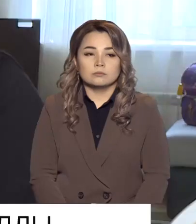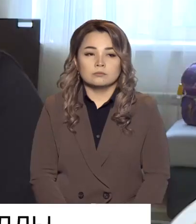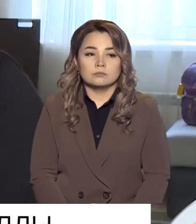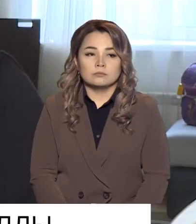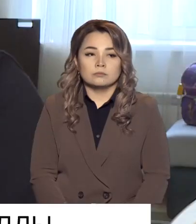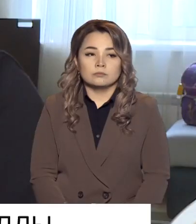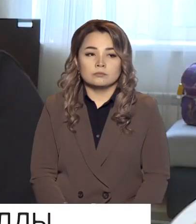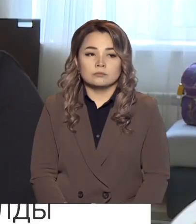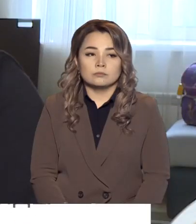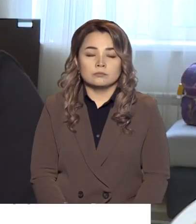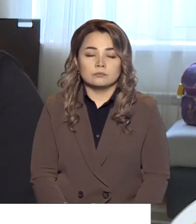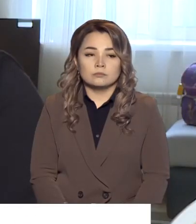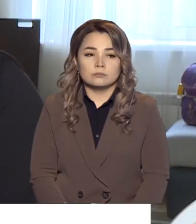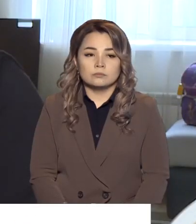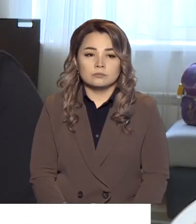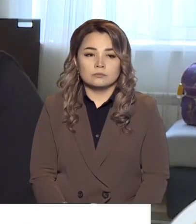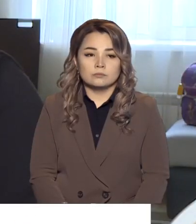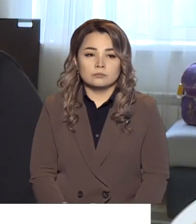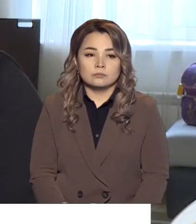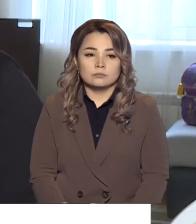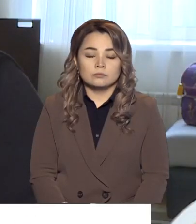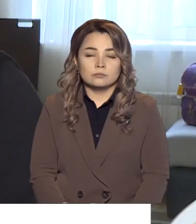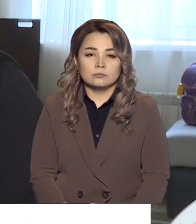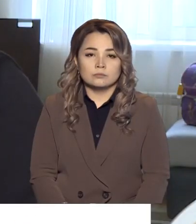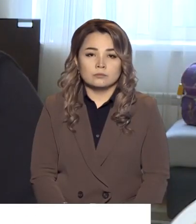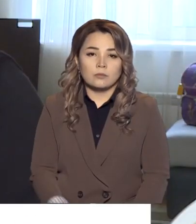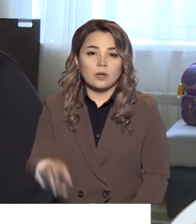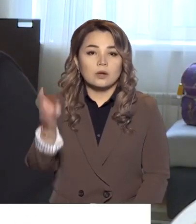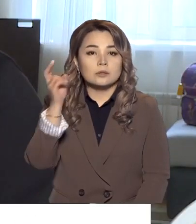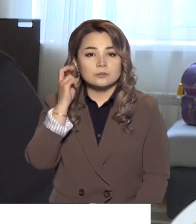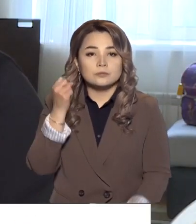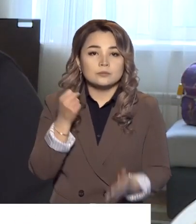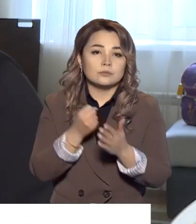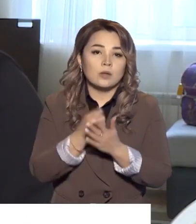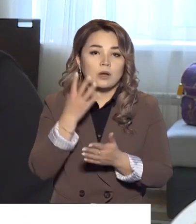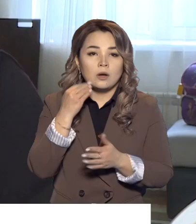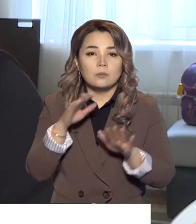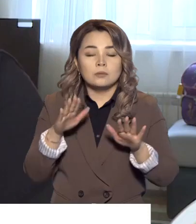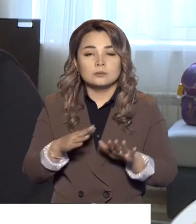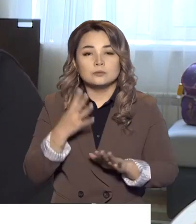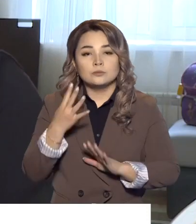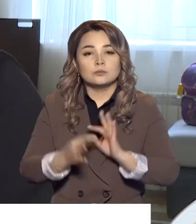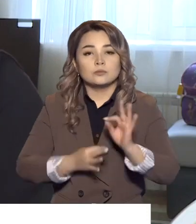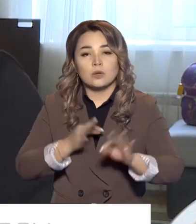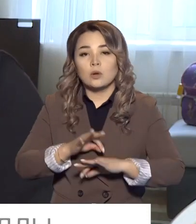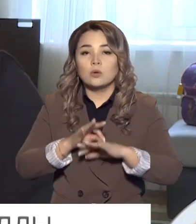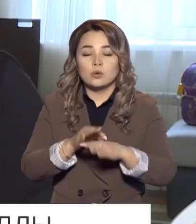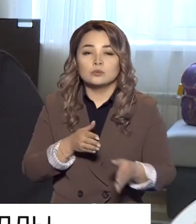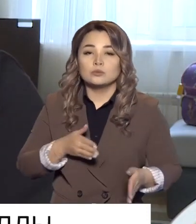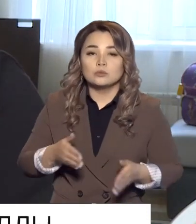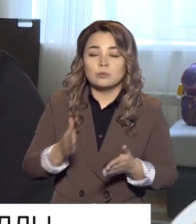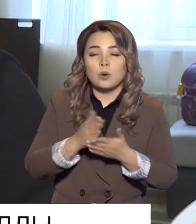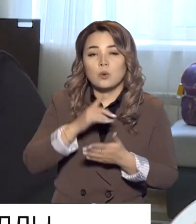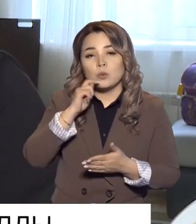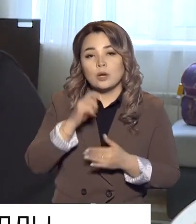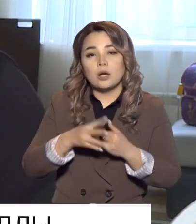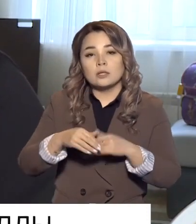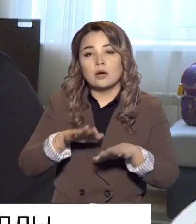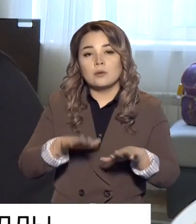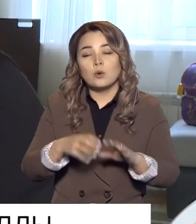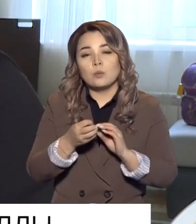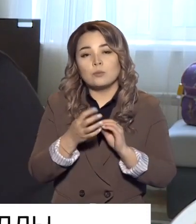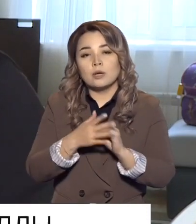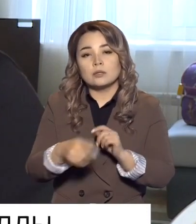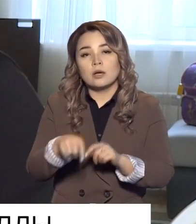От Киева до Алматы, наверное. Біз Киевтен Алматыға дейін 4 тәулік жол жүрдік. Украинада біз тұрған елді мекеннен